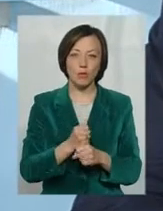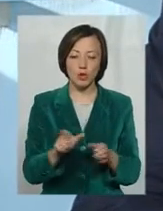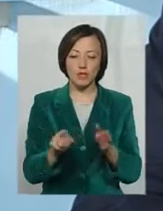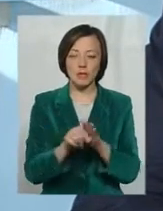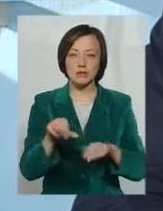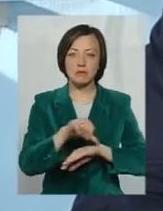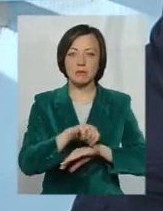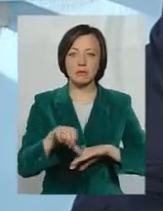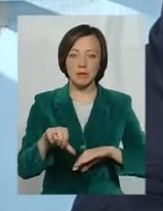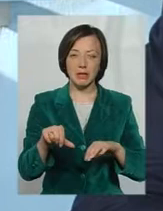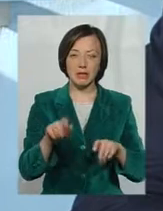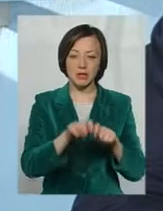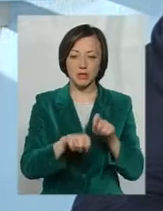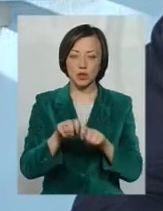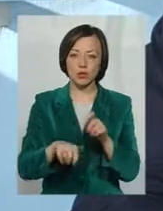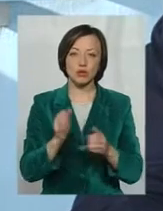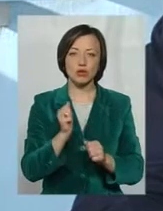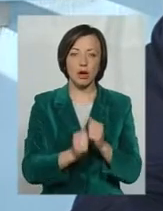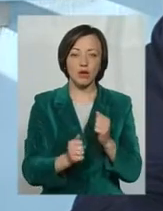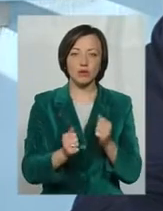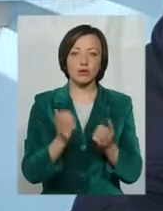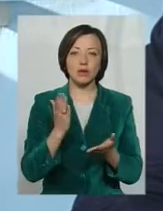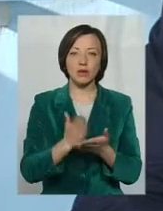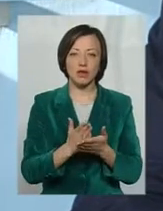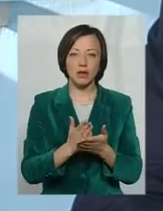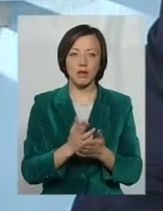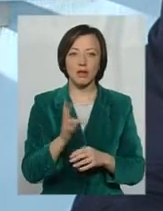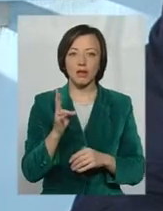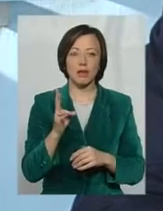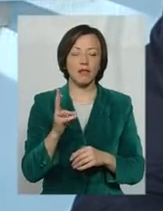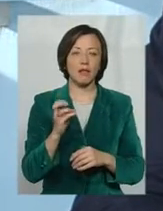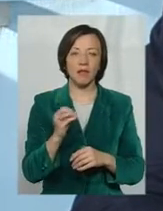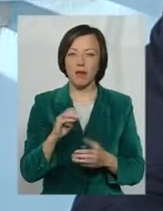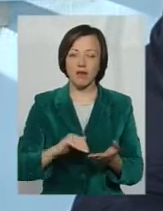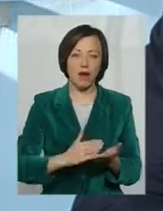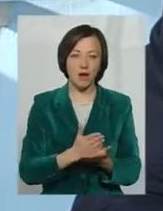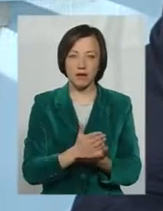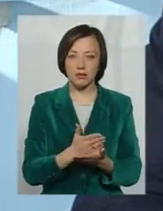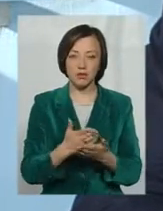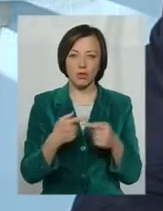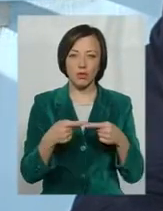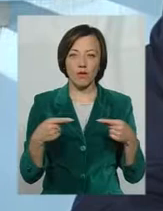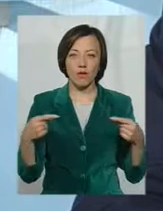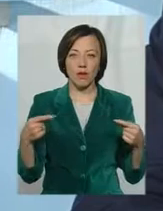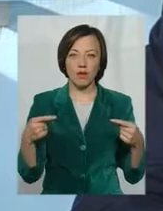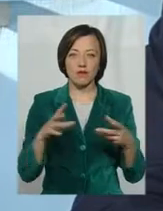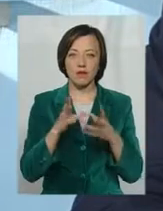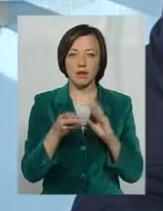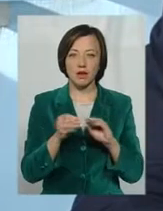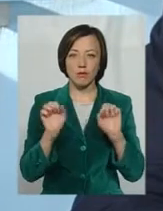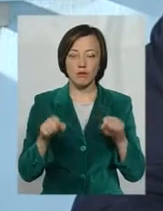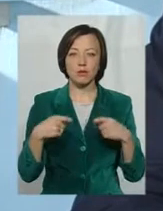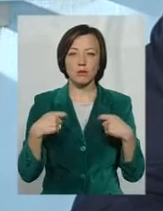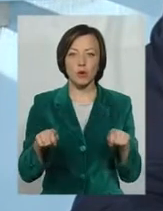митницею, це дуже часто є неліквідним товаром, або не все, що вилучається митницею, взагалі можна